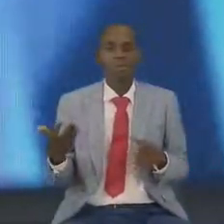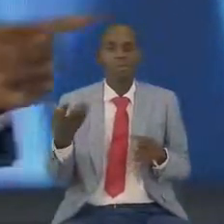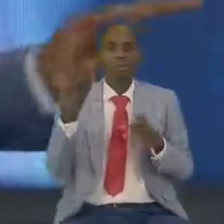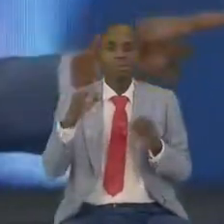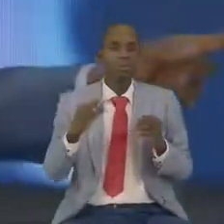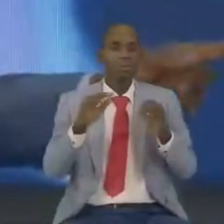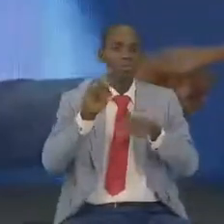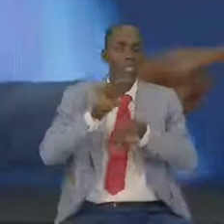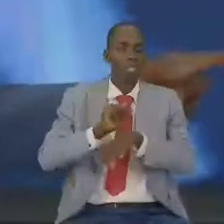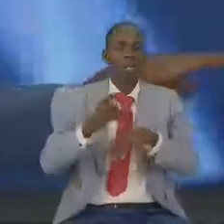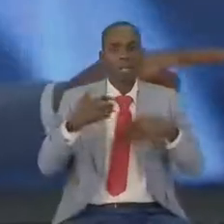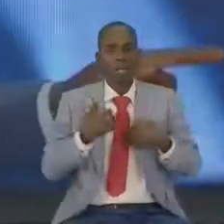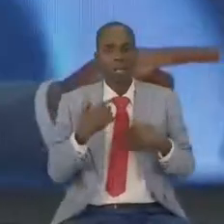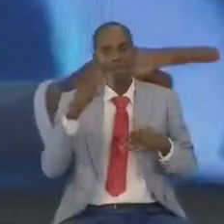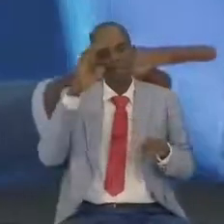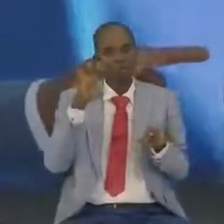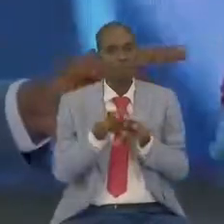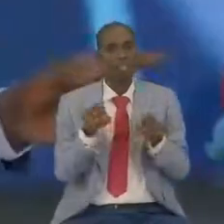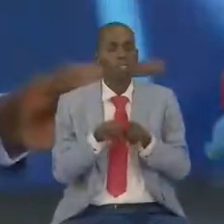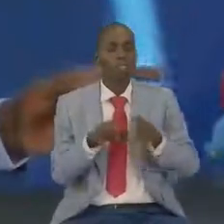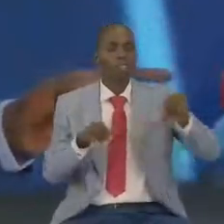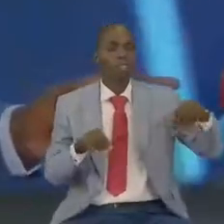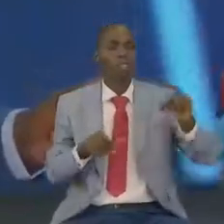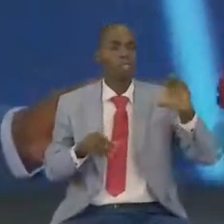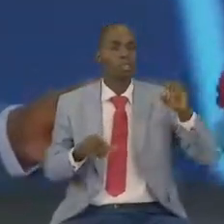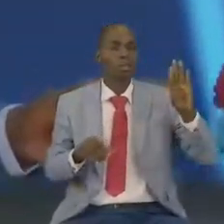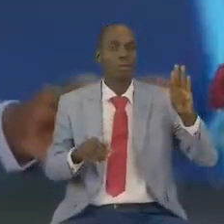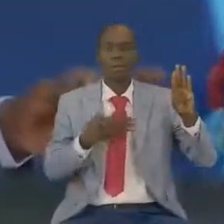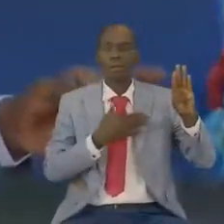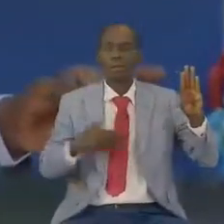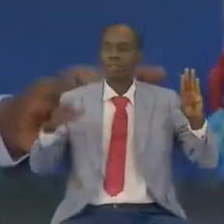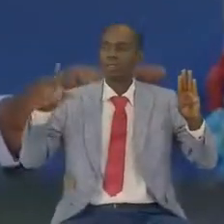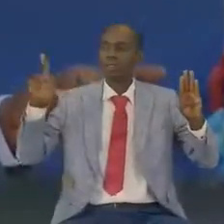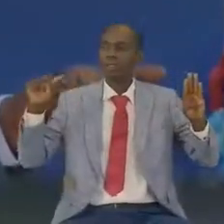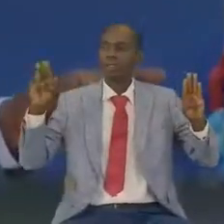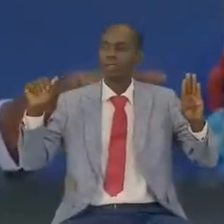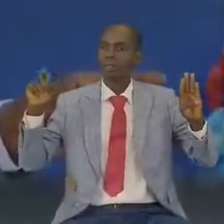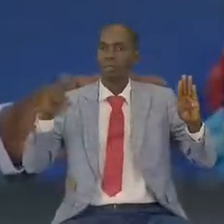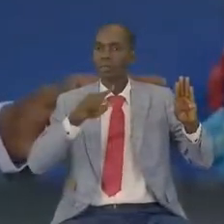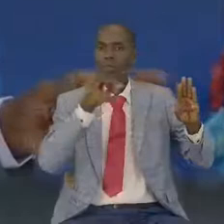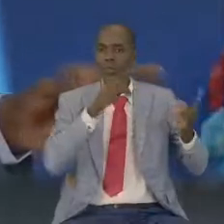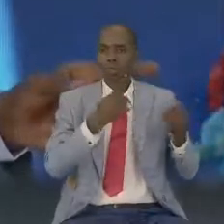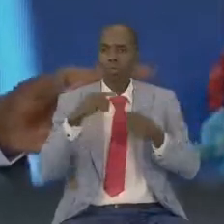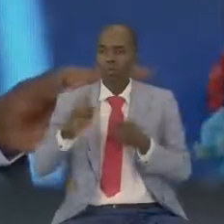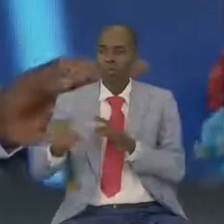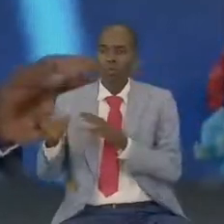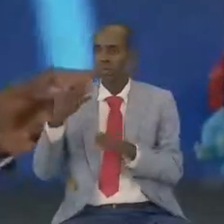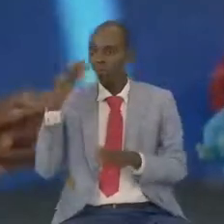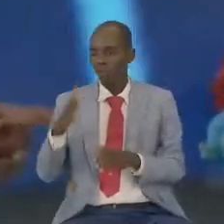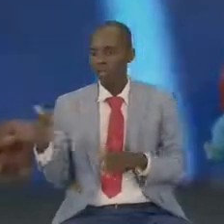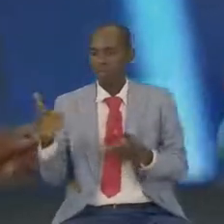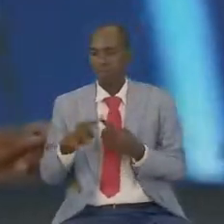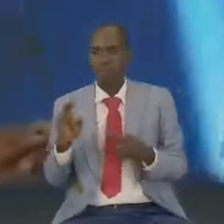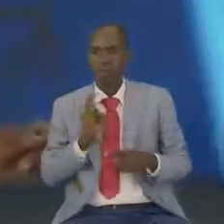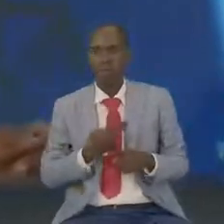alliances entre eux. Comme Jacob et Laban, tu ne vas pas traverser pour venir faire le mal dans notre tribu.